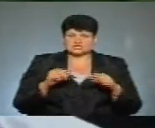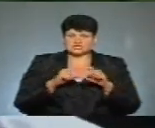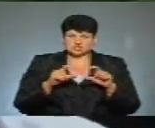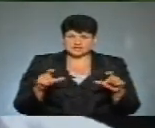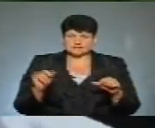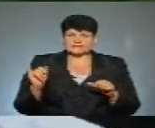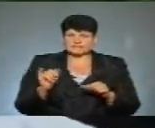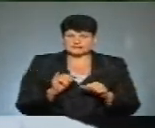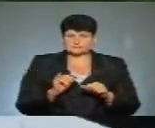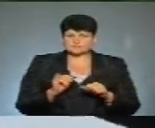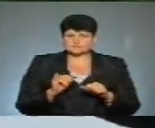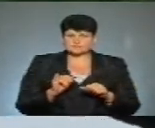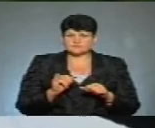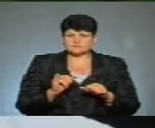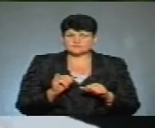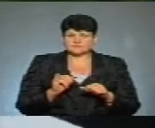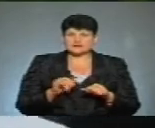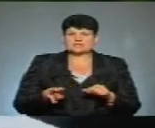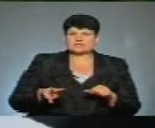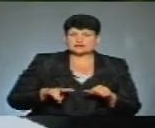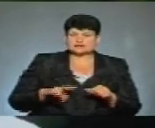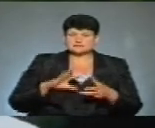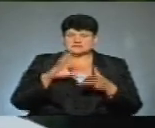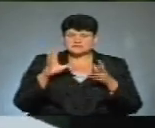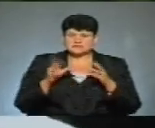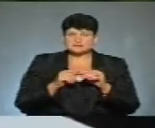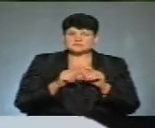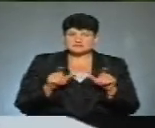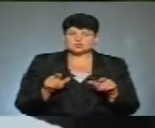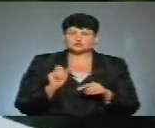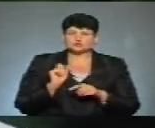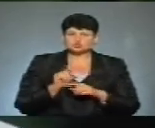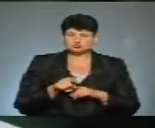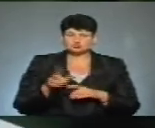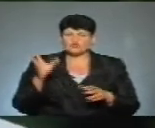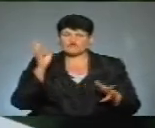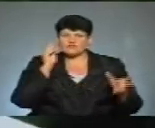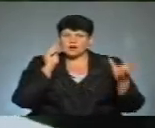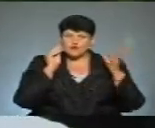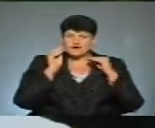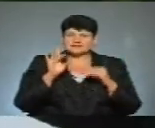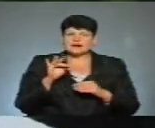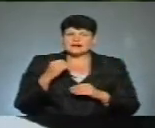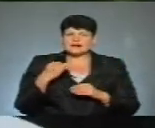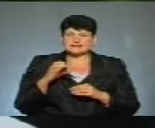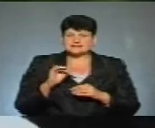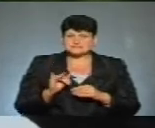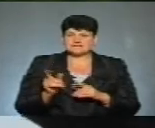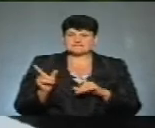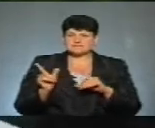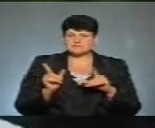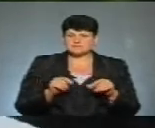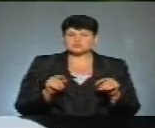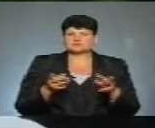І теж директорам загальноосвітніх закладів доручено врахувати ці рейси, ці відправки, для того, щоб